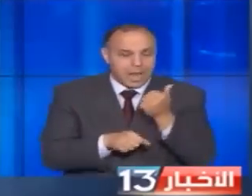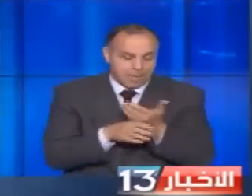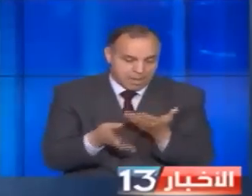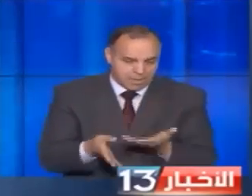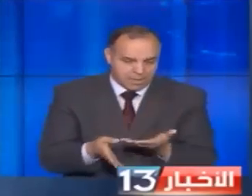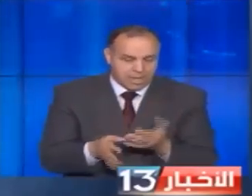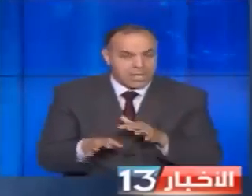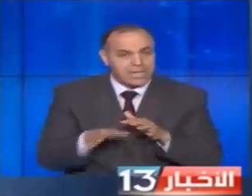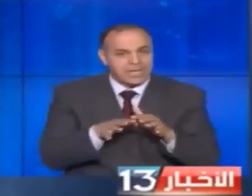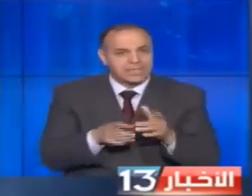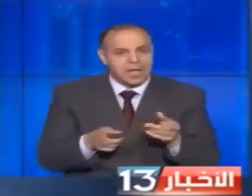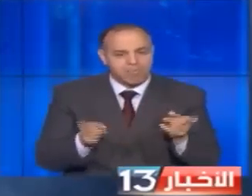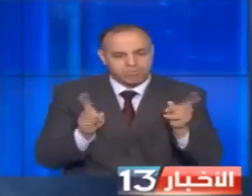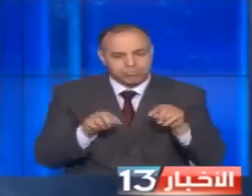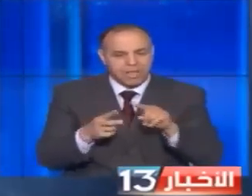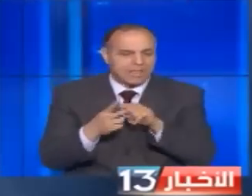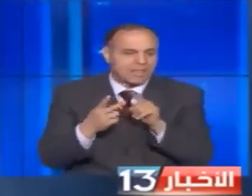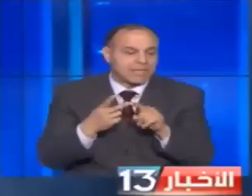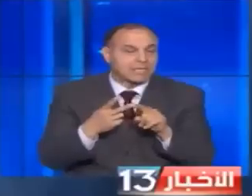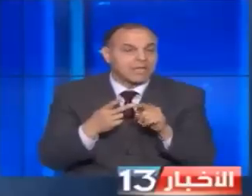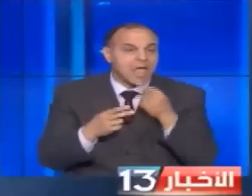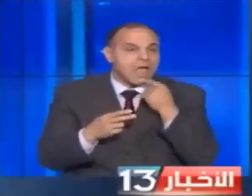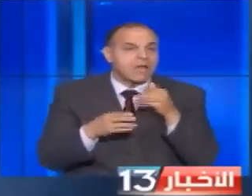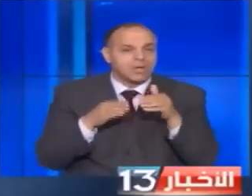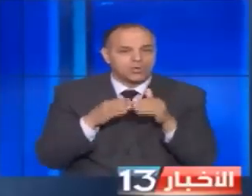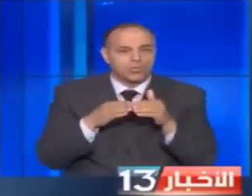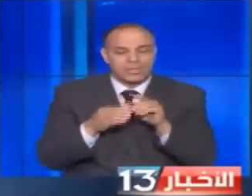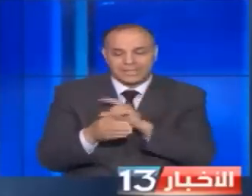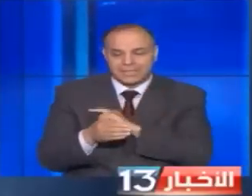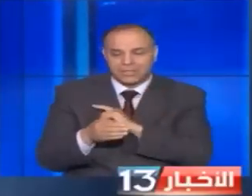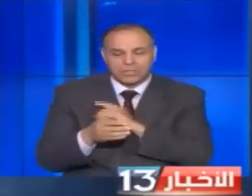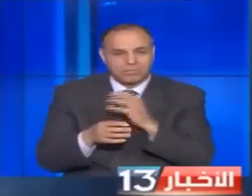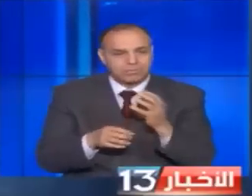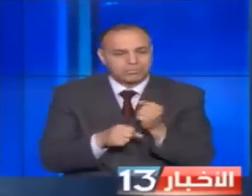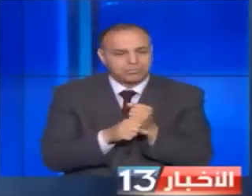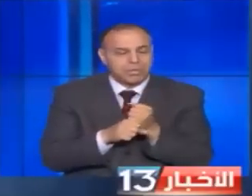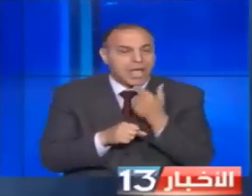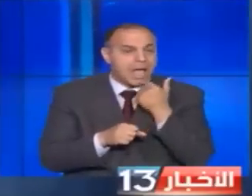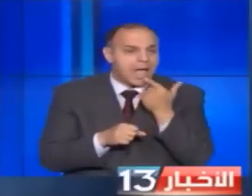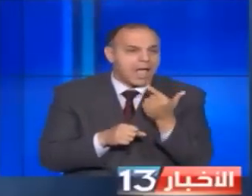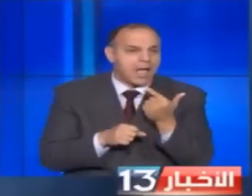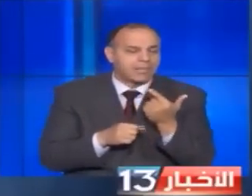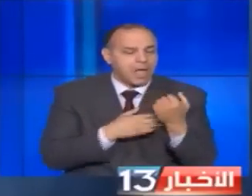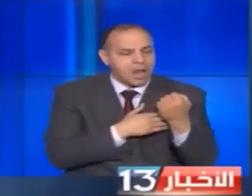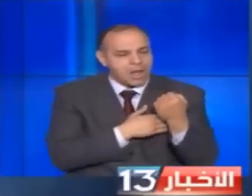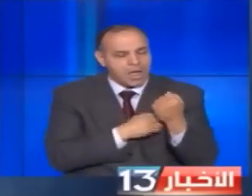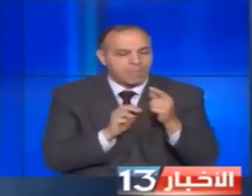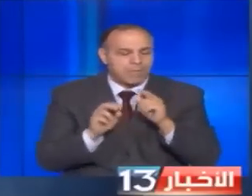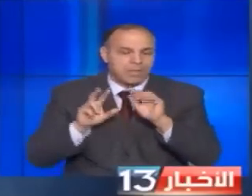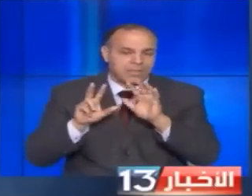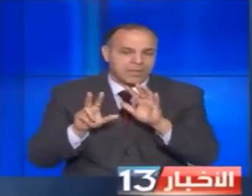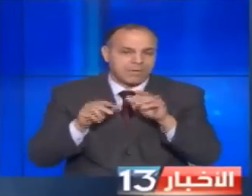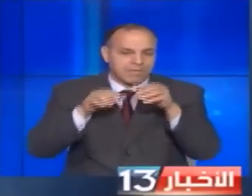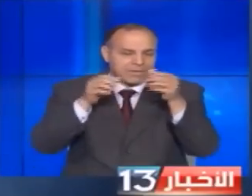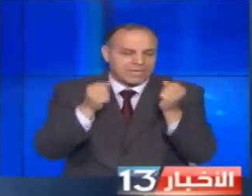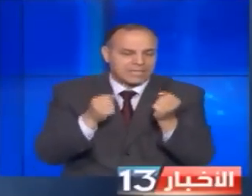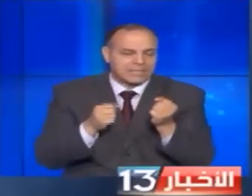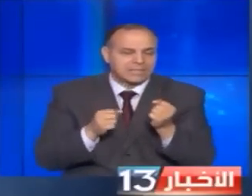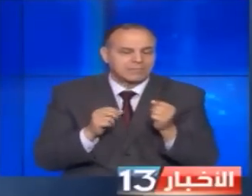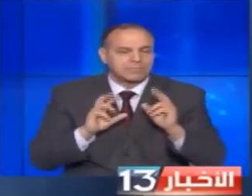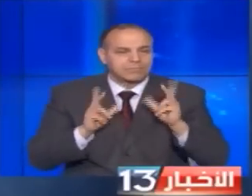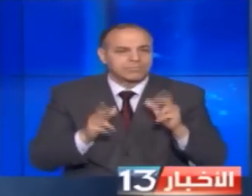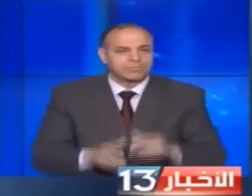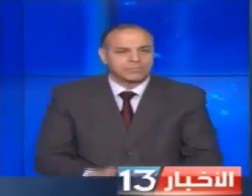يسعى لاحراز الثنائيه فيما يتطلع النجم لانقاذ موسمه وتحقيق لقبه الثامن في الكاس